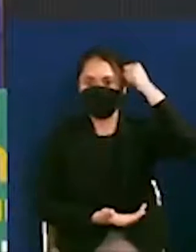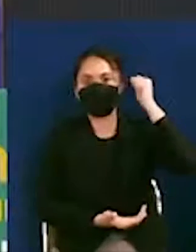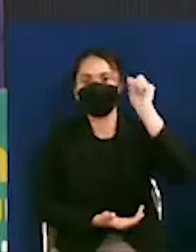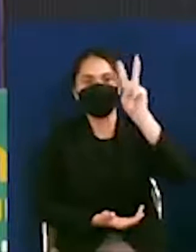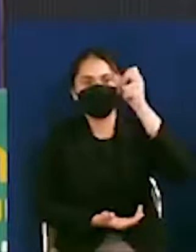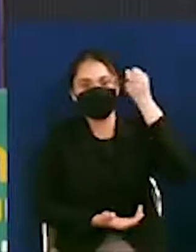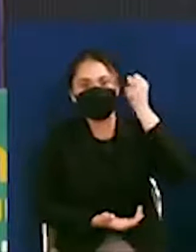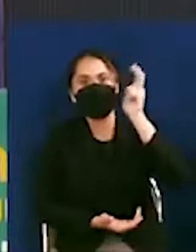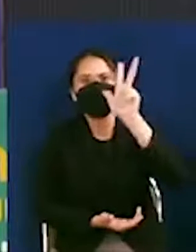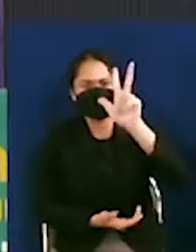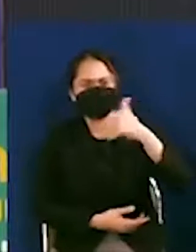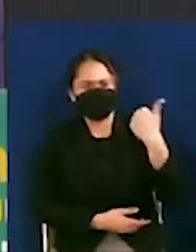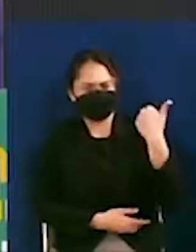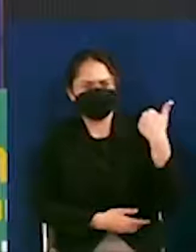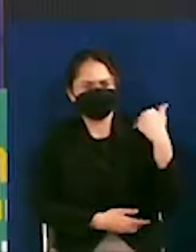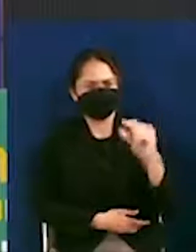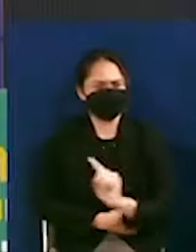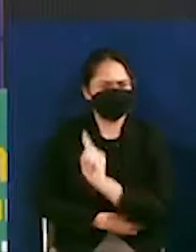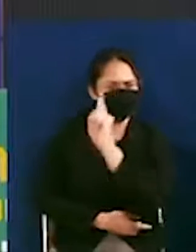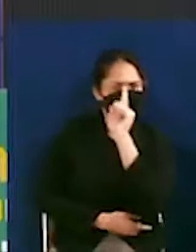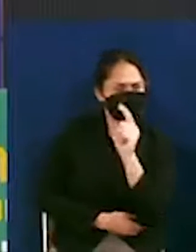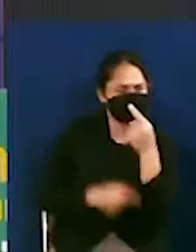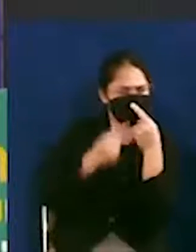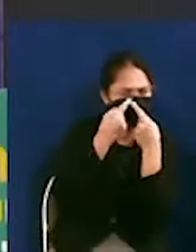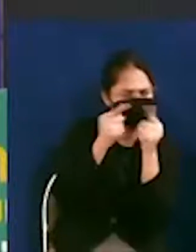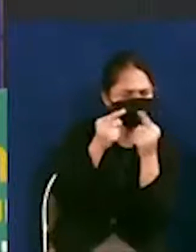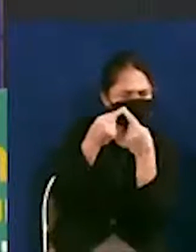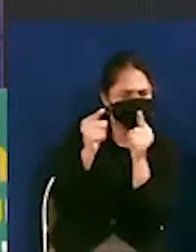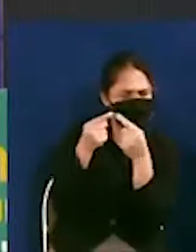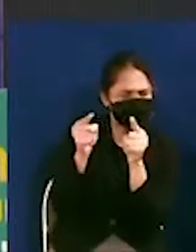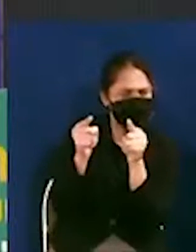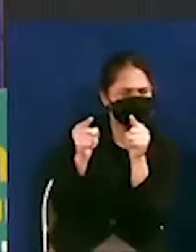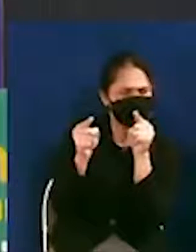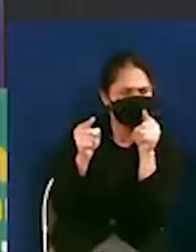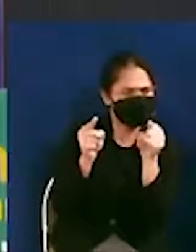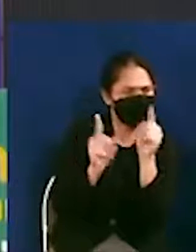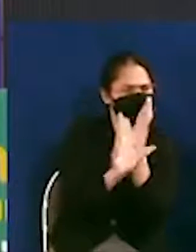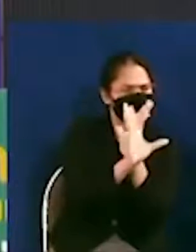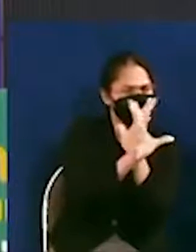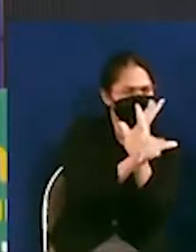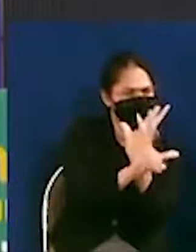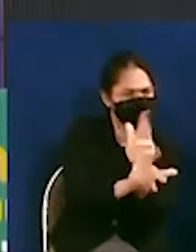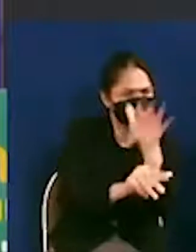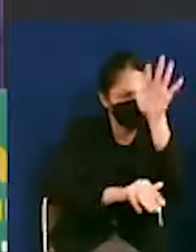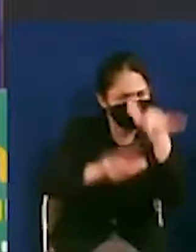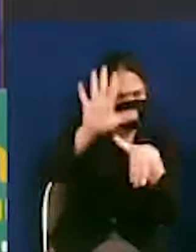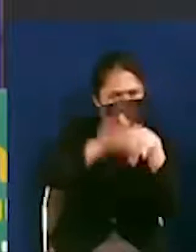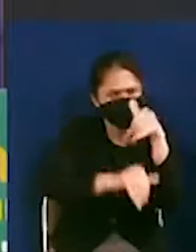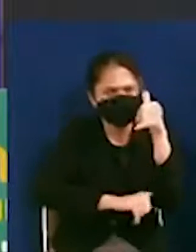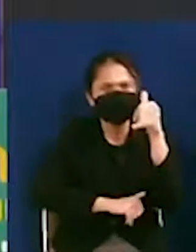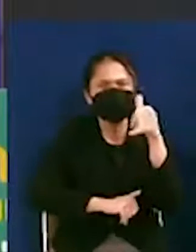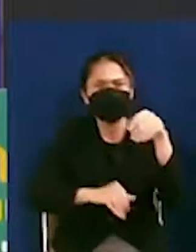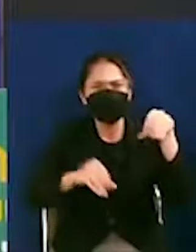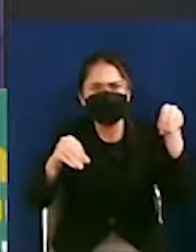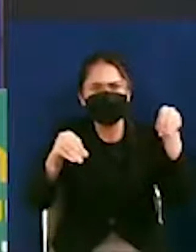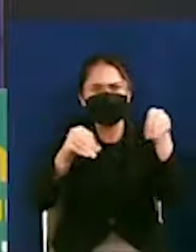ว่าสงสัยว่าจะมีความผิดปกตินะครับในการที่มารับบริการโดยเฉพาะช่วงท้ายๆวันเนี่